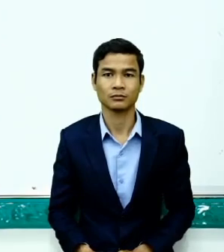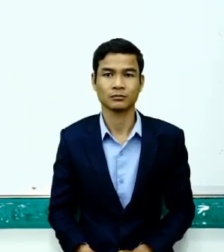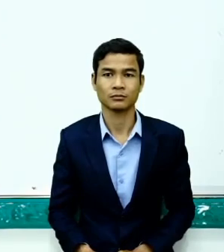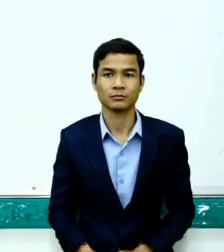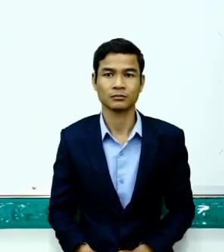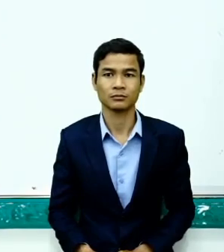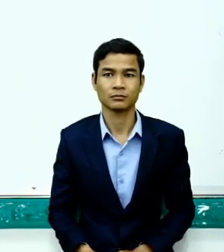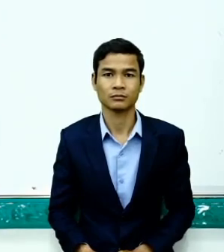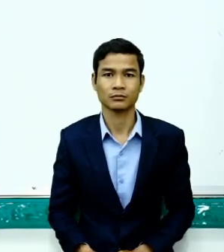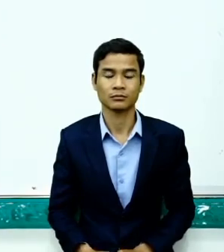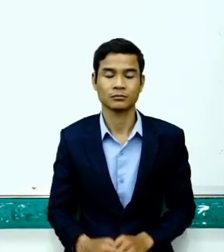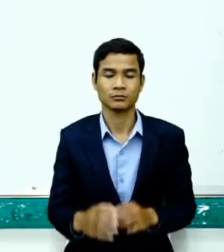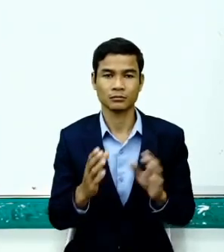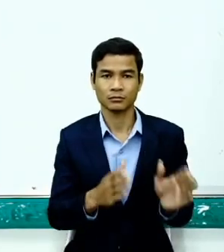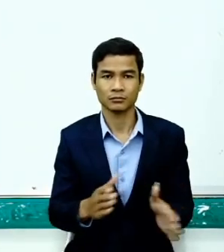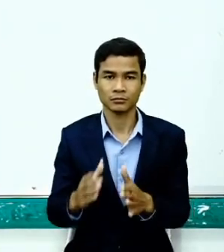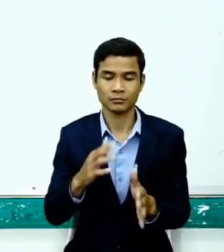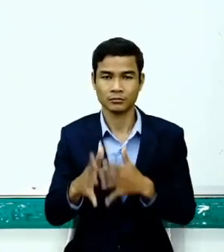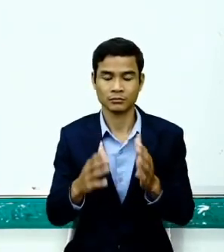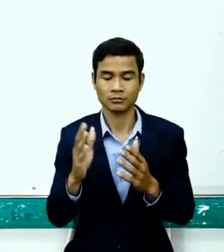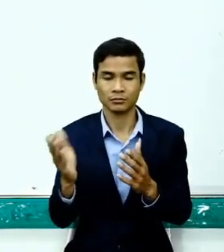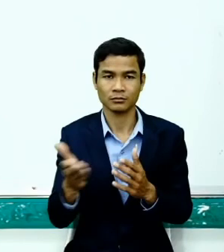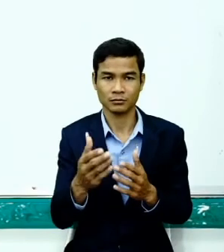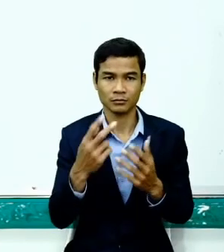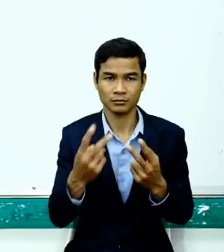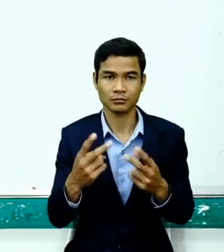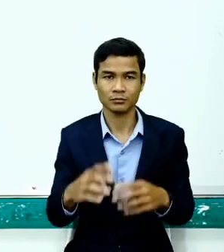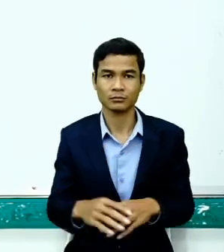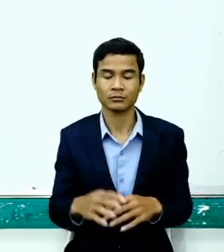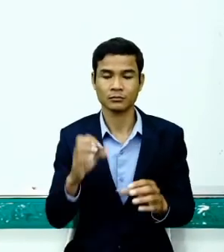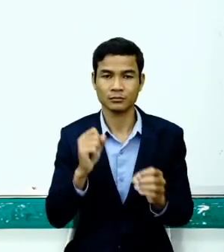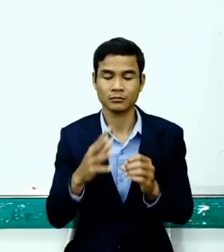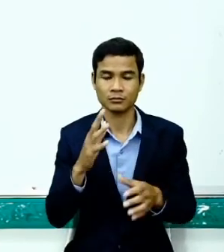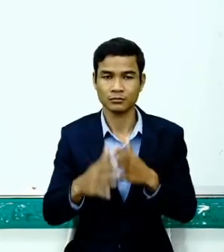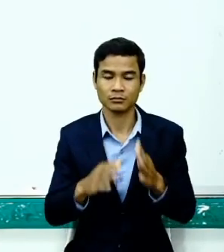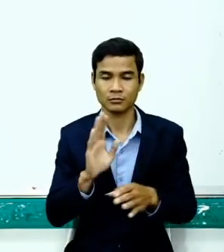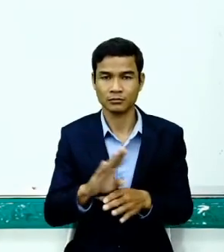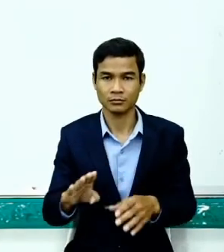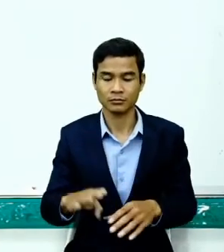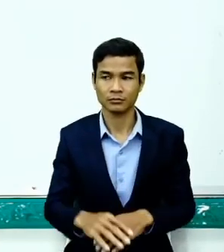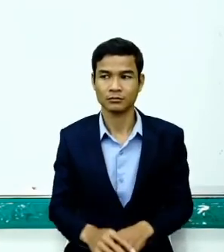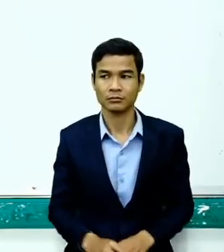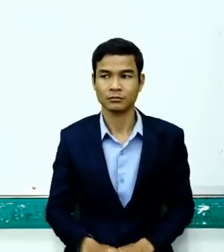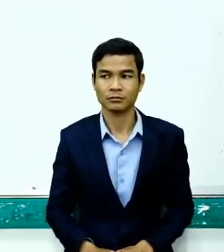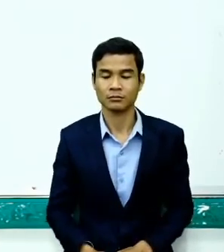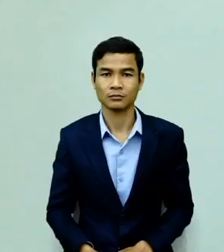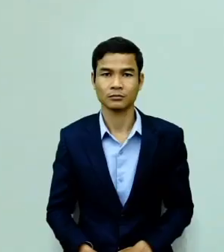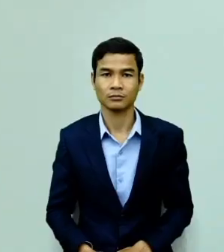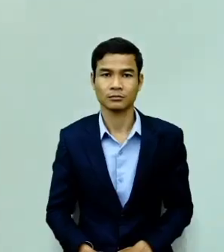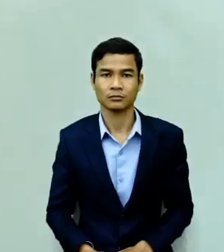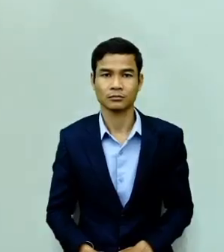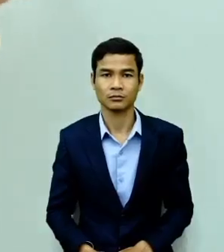ចាកូនកូនត្រៀមអានទាំងអស់គ្នាចាប់ផ្ដើមអានចាប់ផ្ដើម